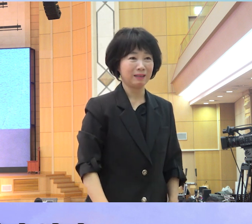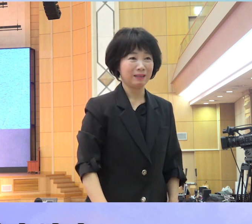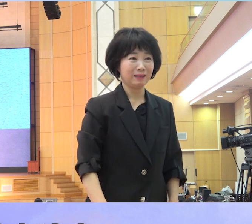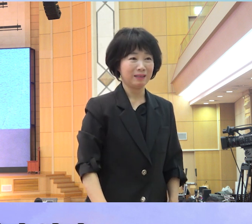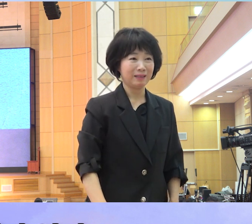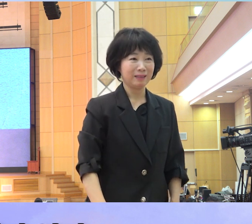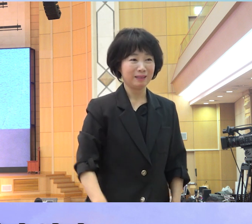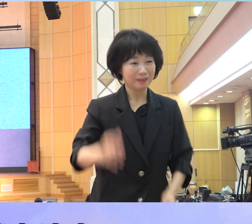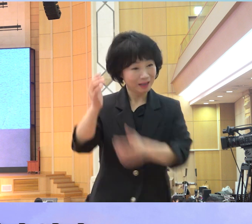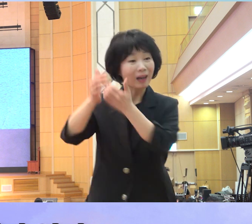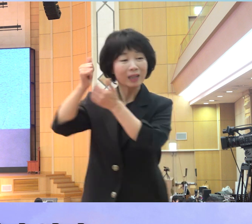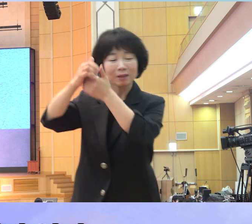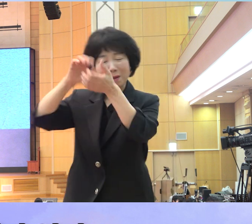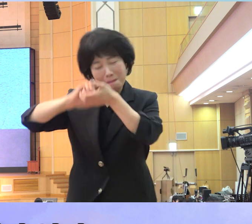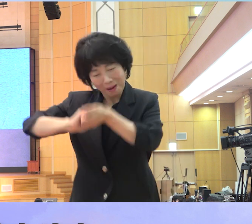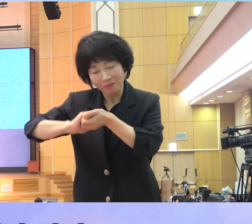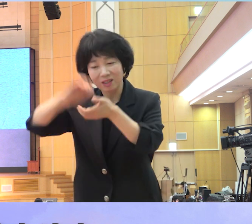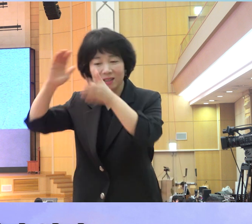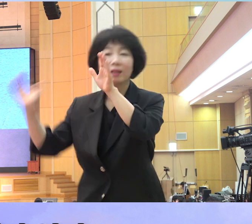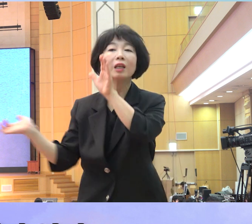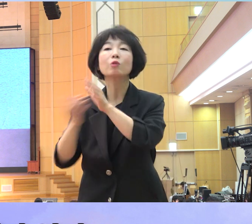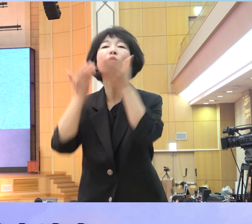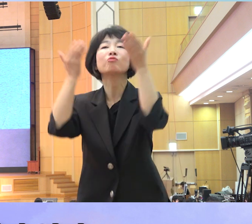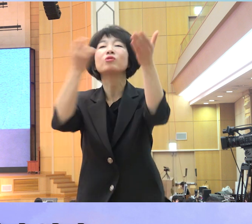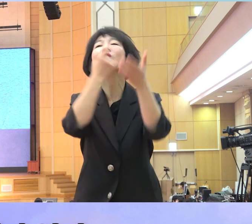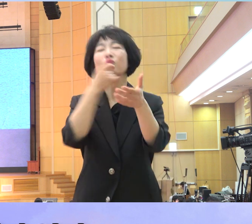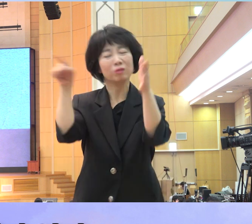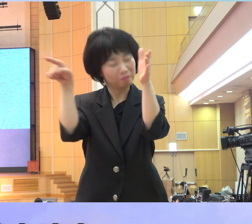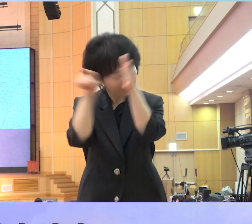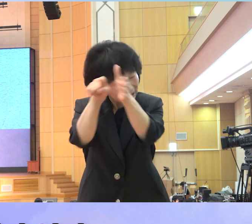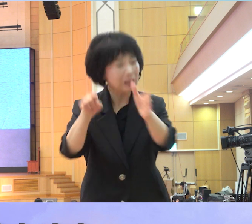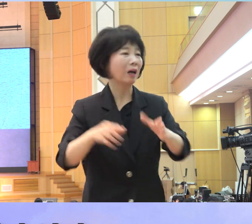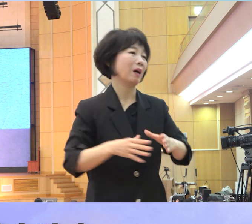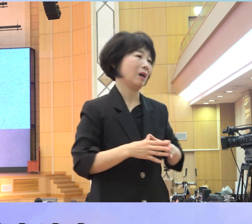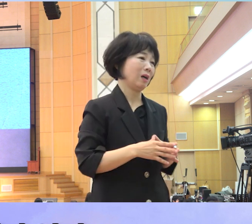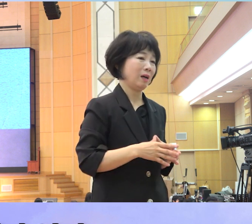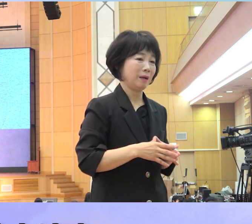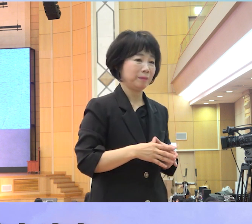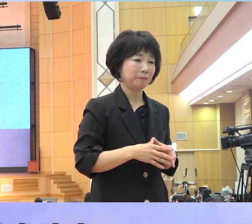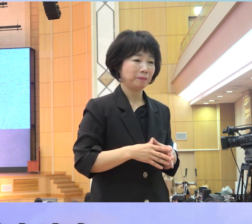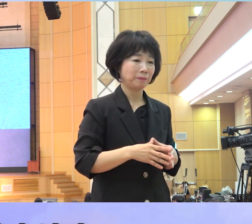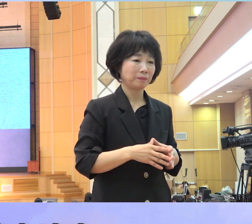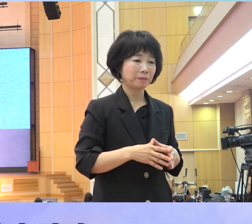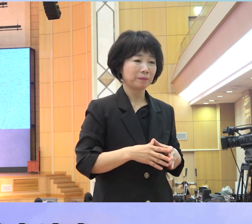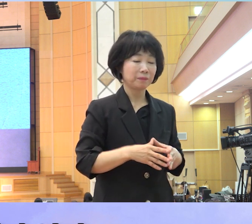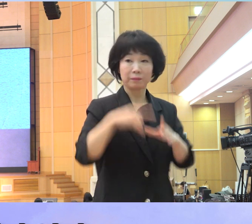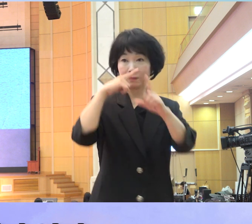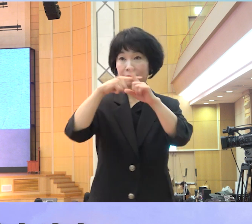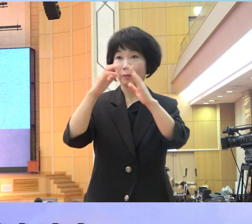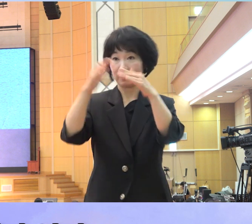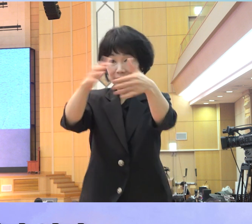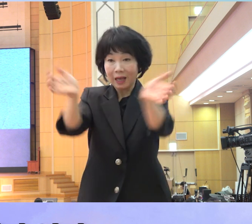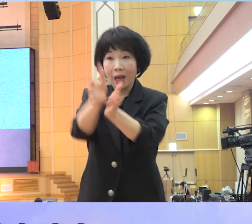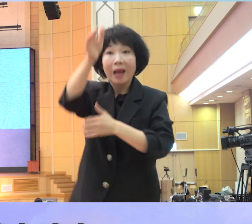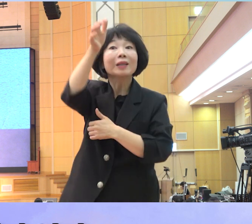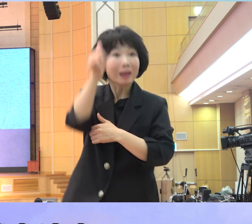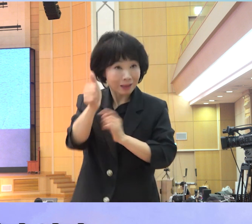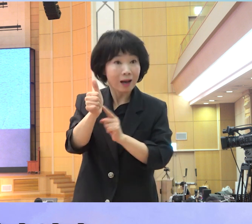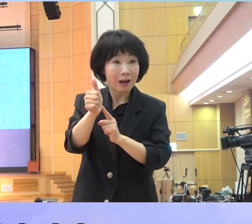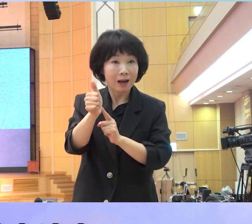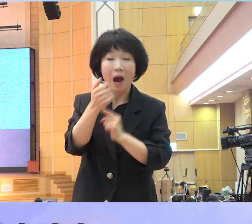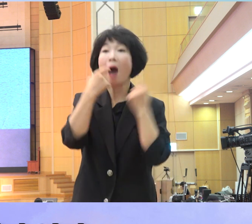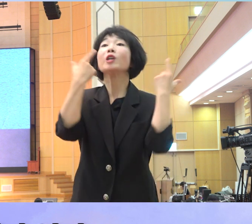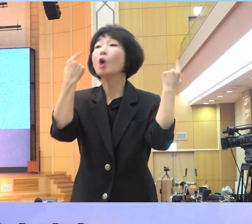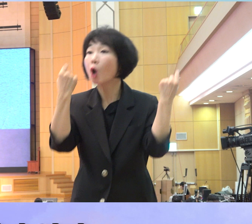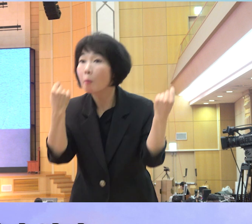하나님께서는 반드시 이룰 줄 믿습니다 하면서 우리는 야이로 회당장, 예수님이 야이로 회당장에